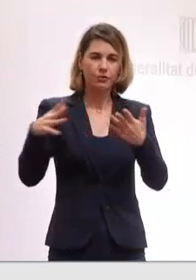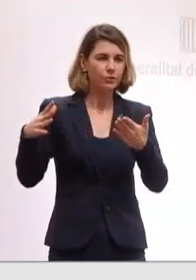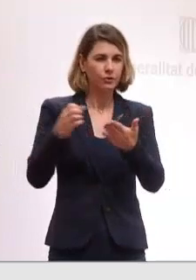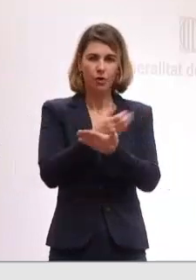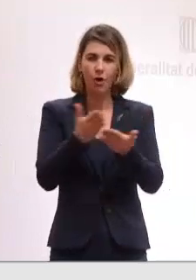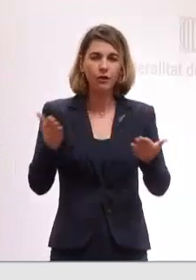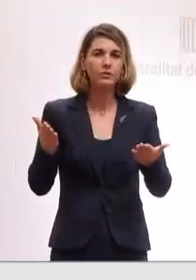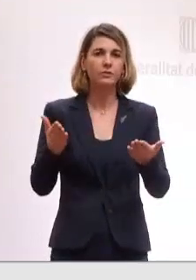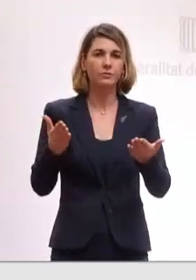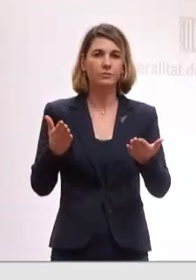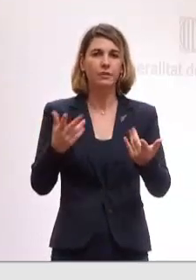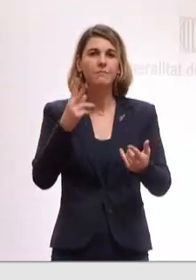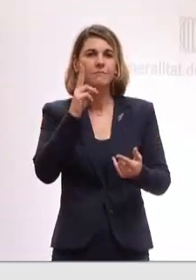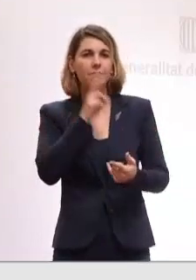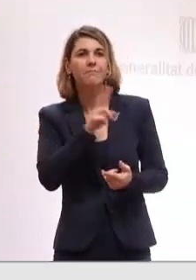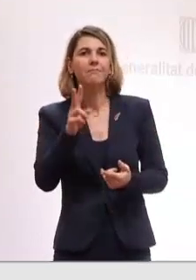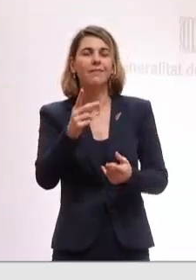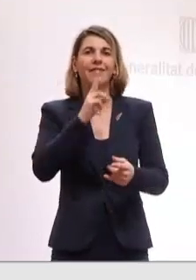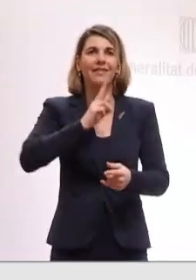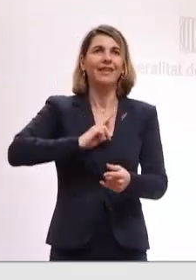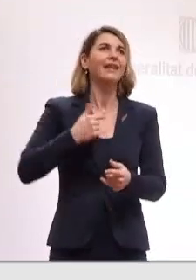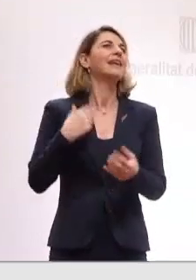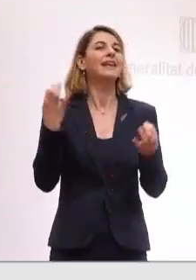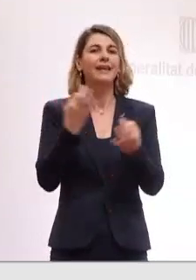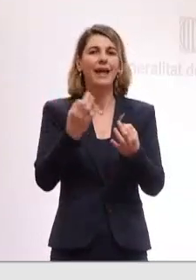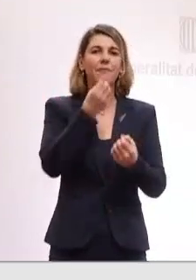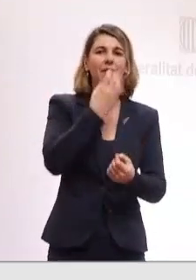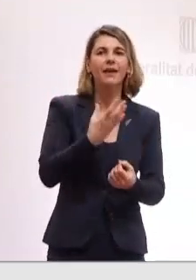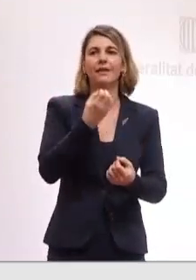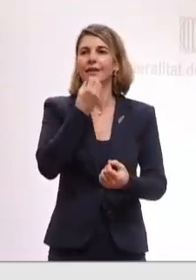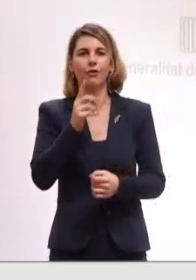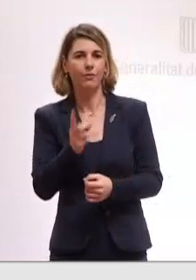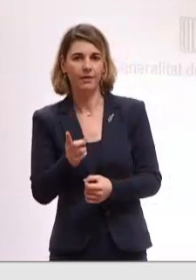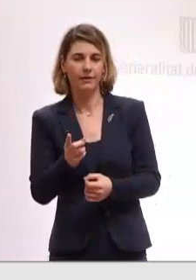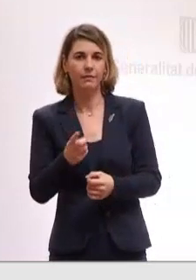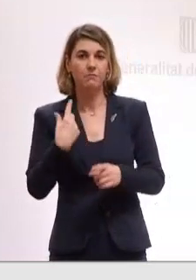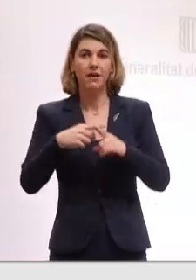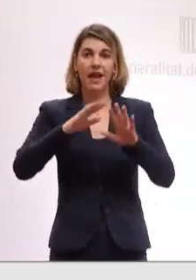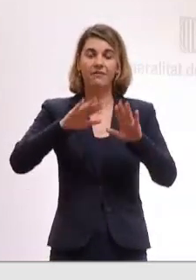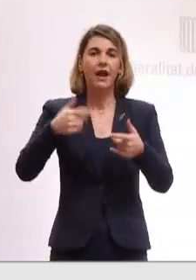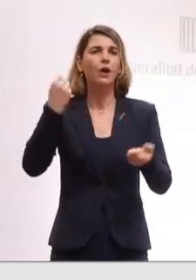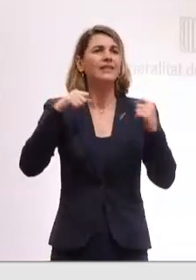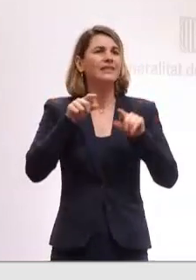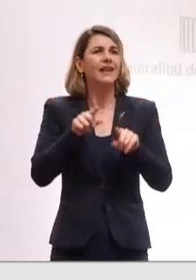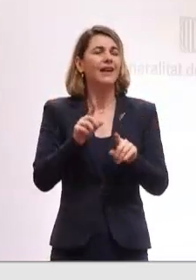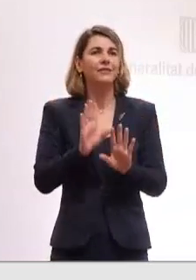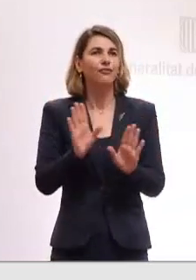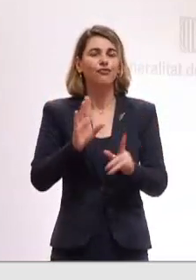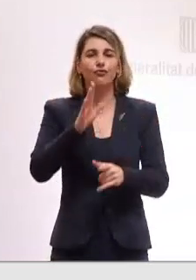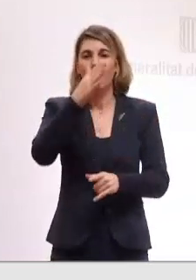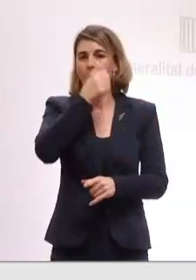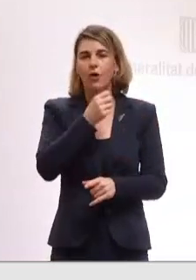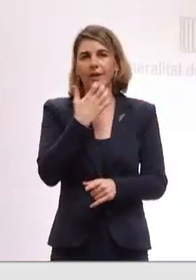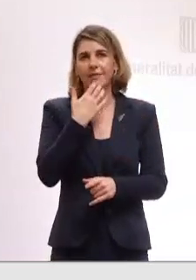de manifest allò que va bé i allò que no va bé. En un exercici que no es pot convertir, com alguna vegada ha